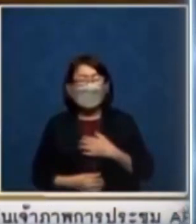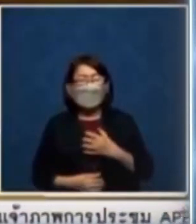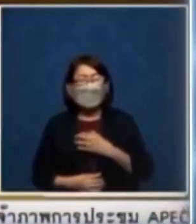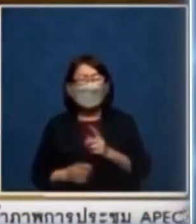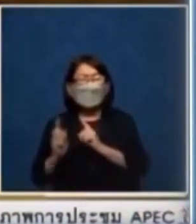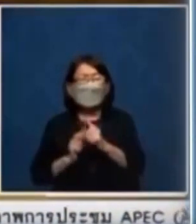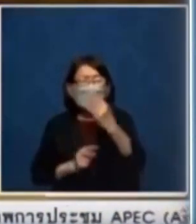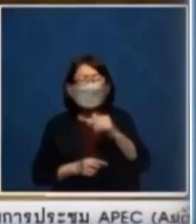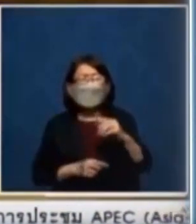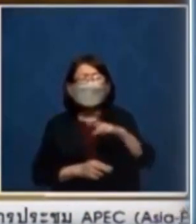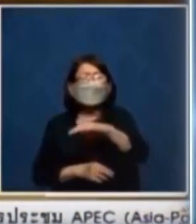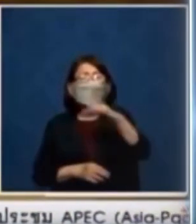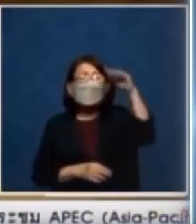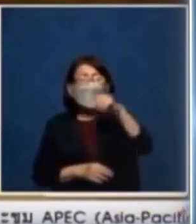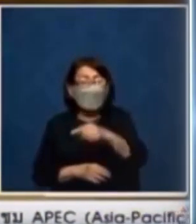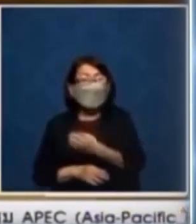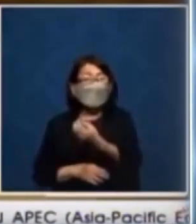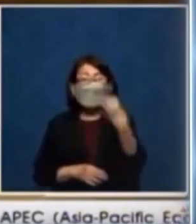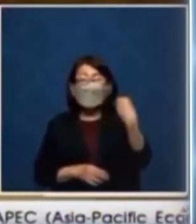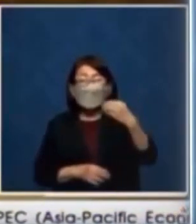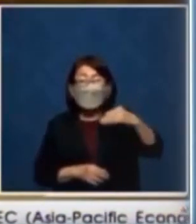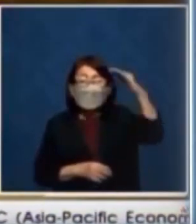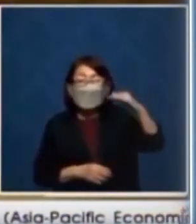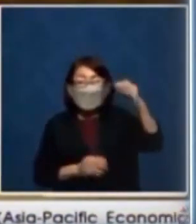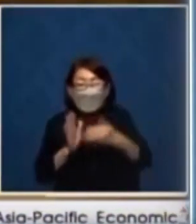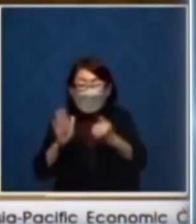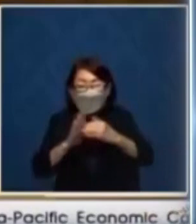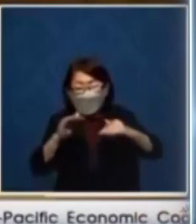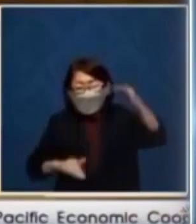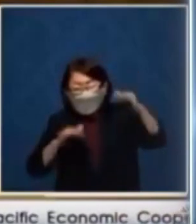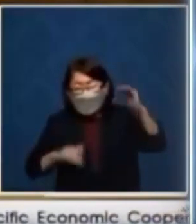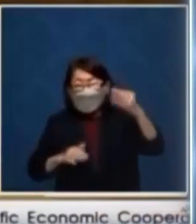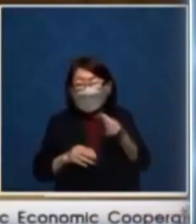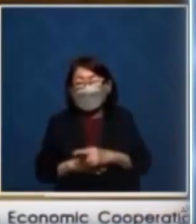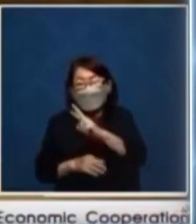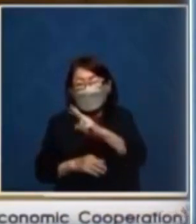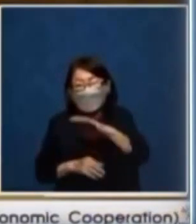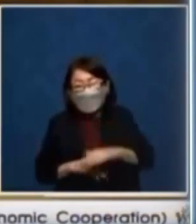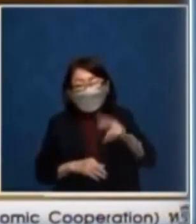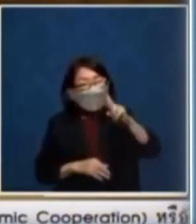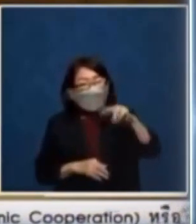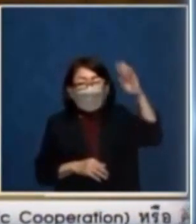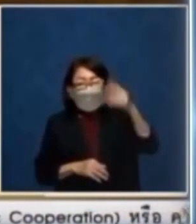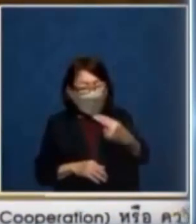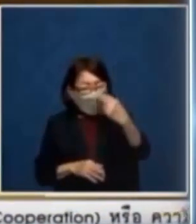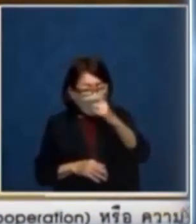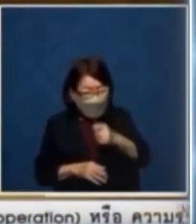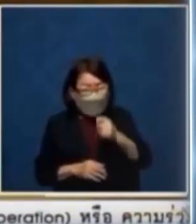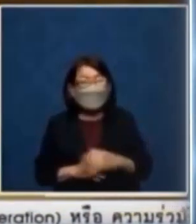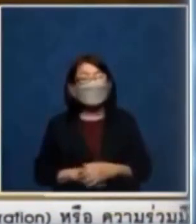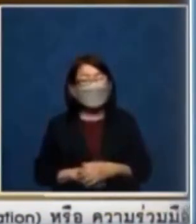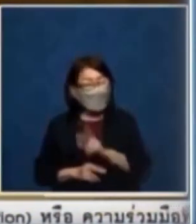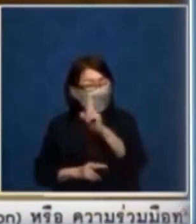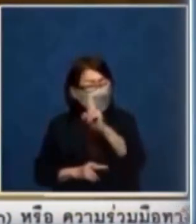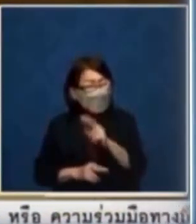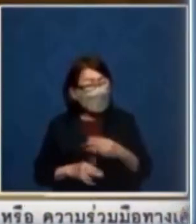ผมท่านก็พูดอยู่เสมอท่านเป็นรุ่นพี่ตอนนั้นปีเท่านี้ปีนะครับน้องนุ่งกำลังก็เคารพอยู่อะไรอยู่ก็ระวังแล้วกันวันหน้าเขาจะไม่เ